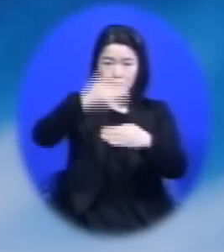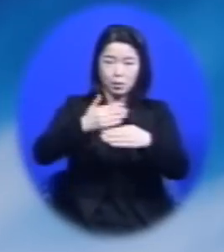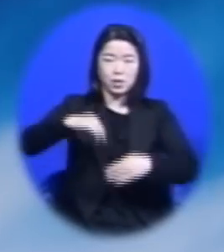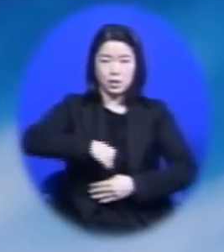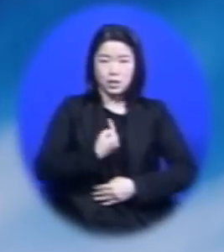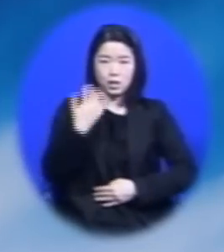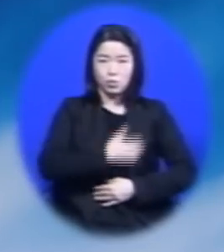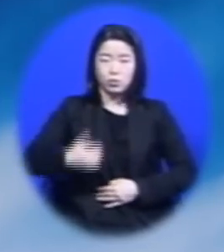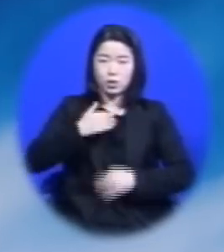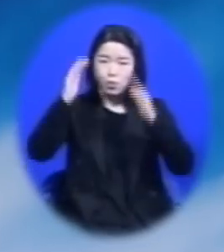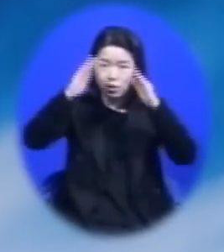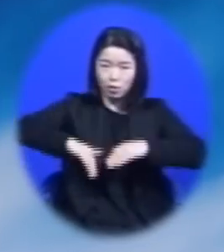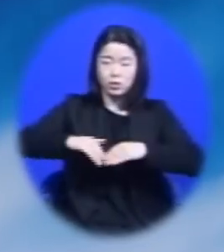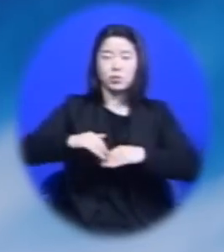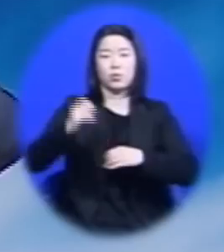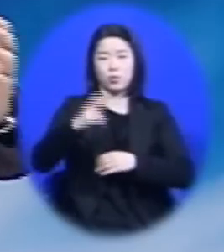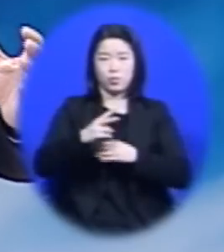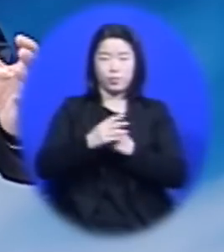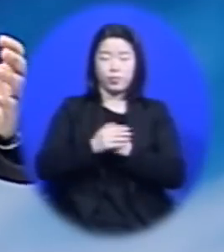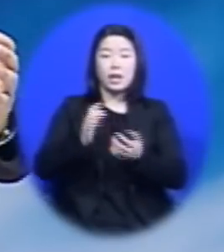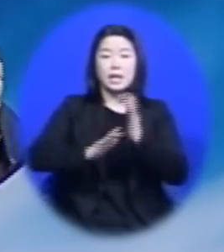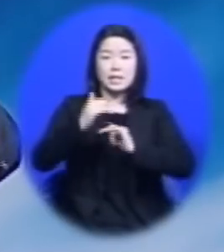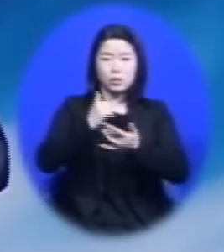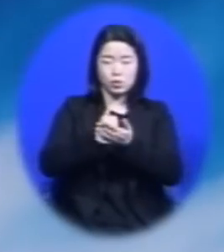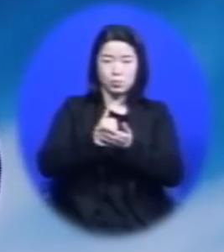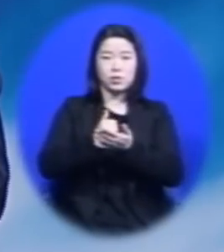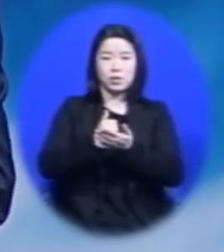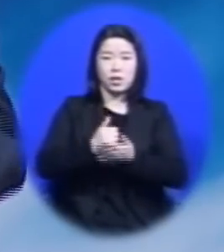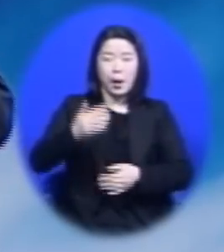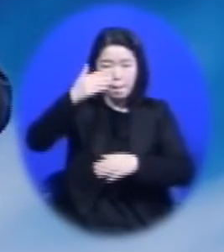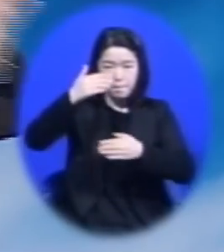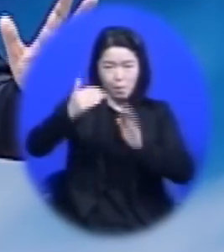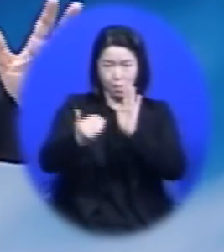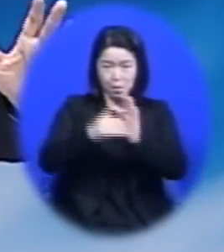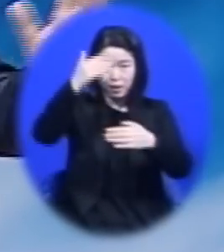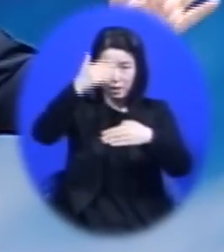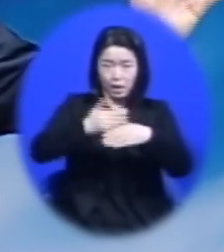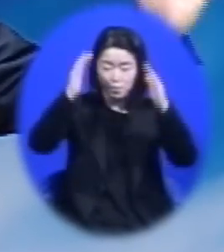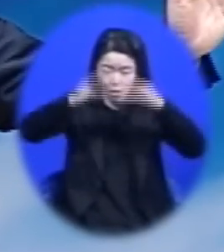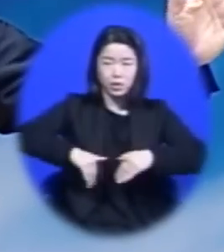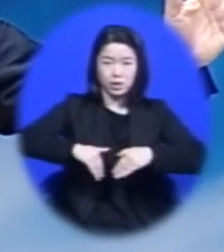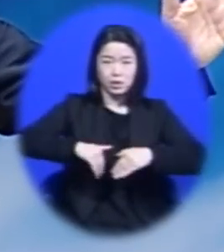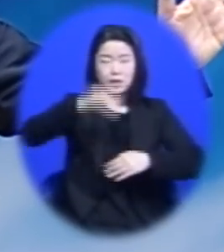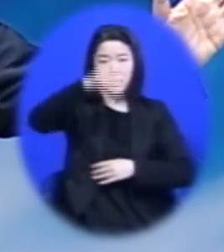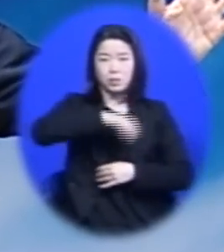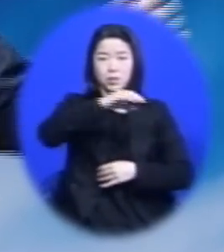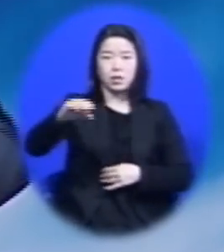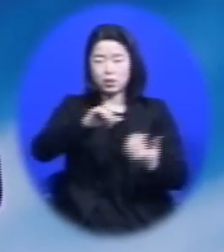육체로 하시고 그 예수님은 막긴 담을 하신 분이에요 십자가에